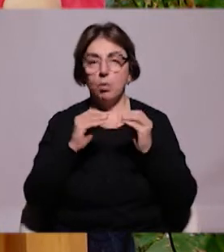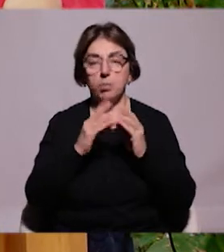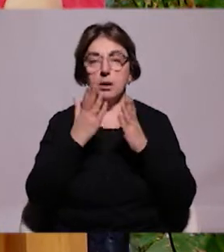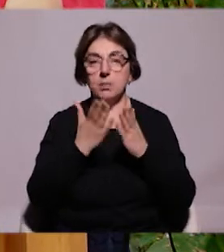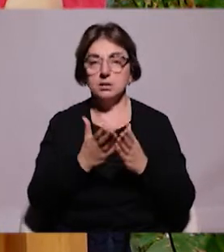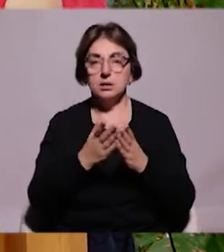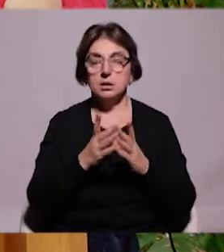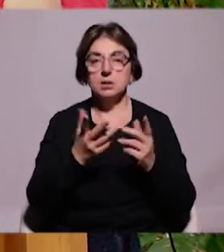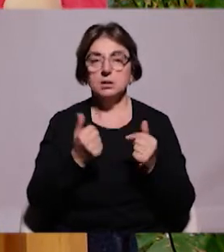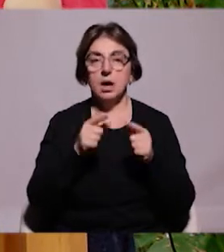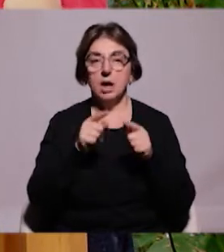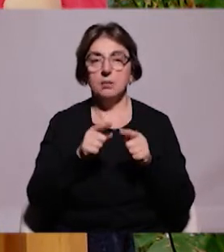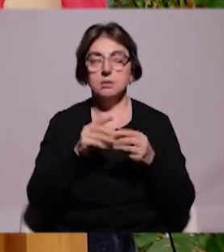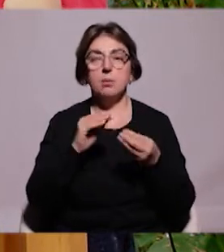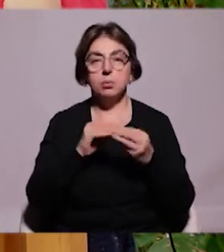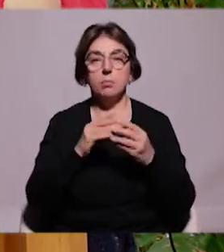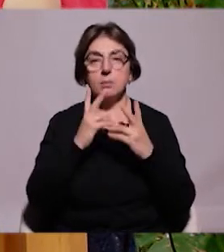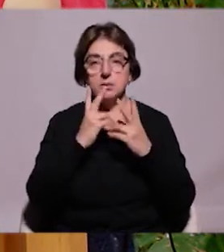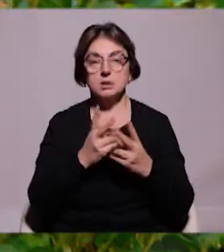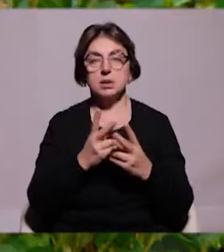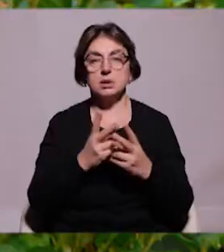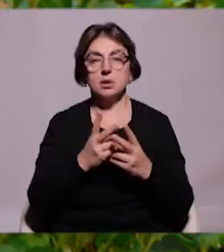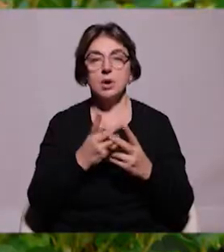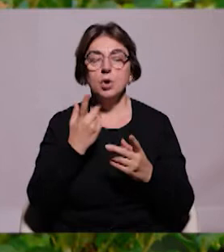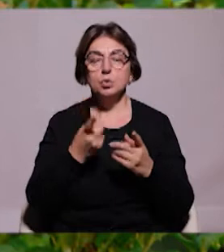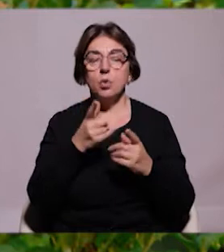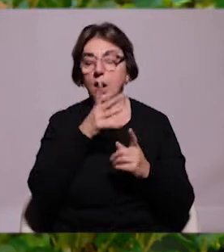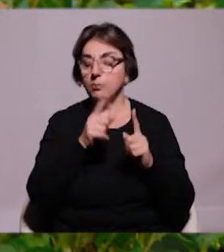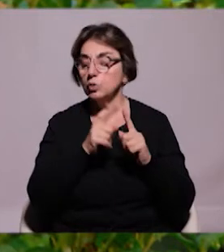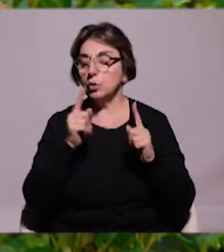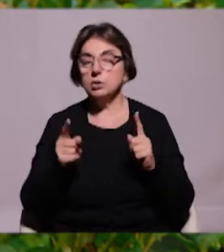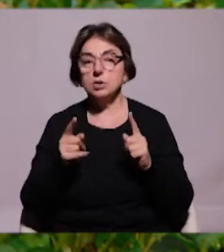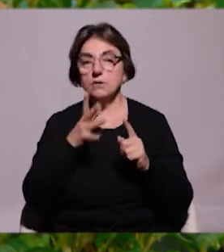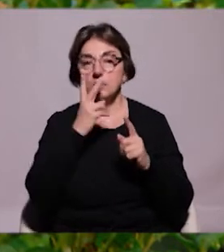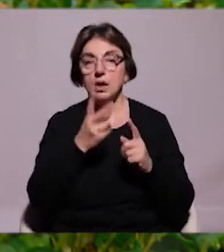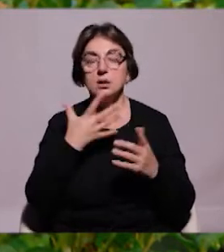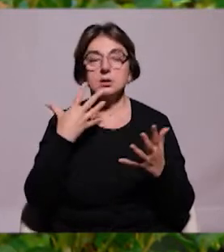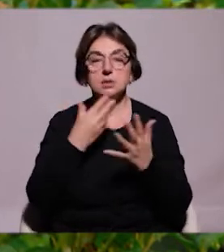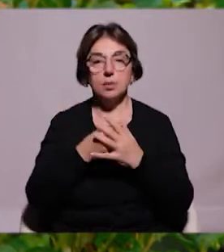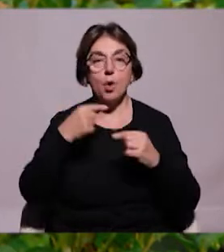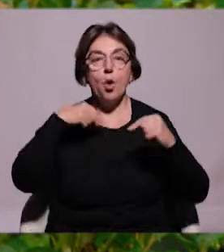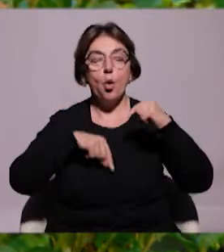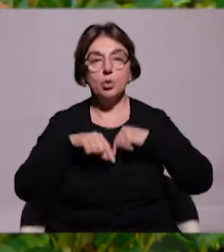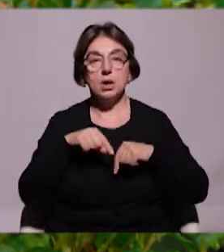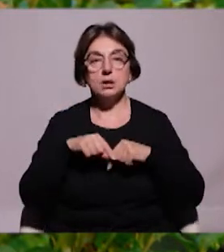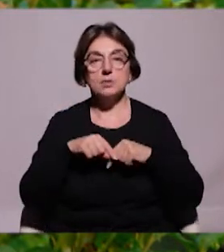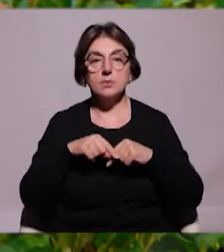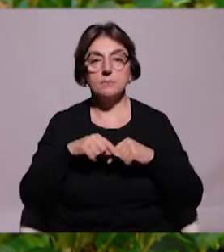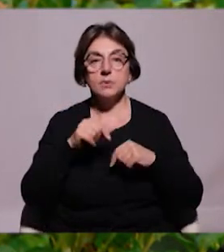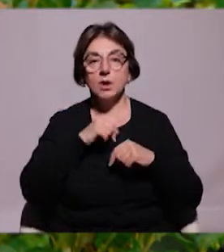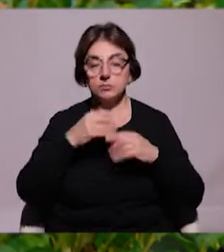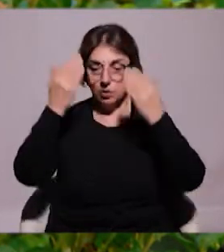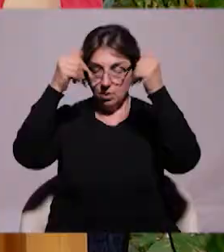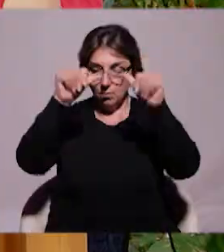უხერხულობას და ამაში პრობლემასაც ხედავენ. თუ ამ პერიოდში შეამჩნიეთ საკუთარ ორგანიზმში